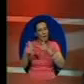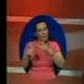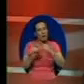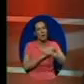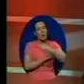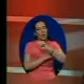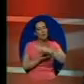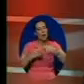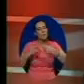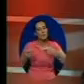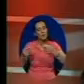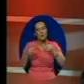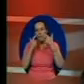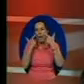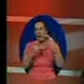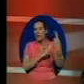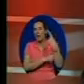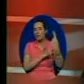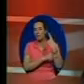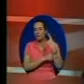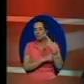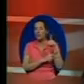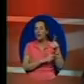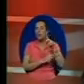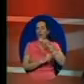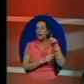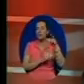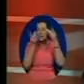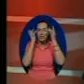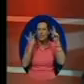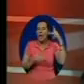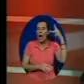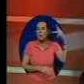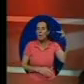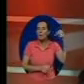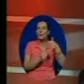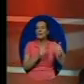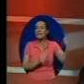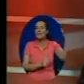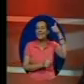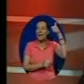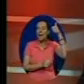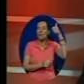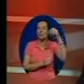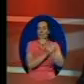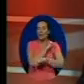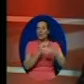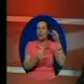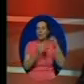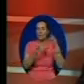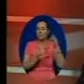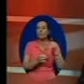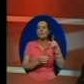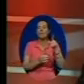כוחם של המשווקים ולהגן על הצרכנים. לנושא הזה הקדיש פרופסור סיני דויץ', דיקן בית הספר למשפטים במכללת נתניה, את